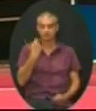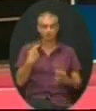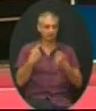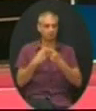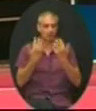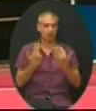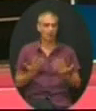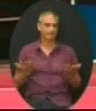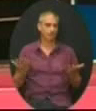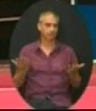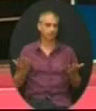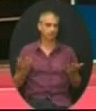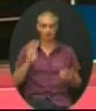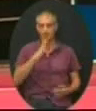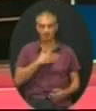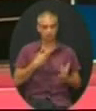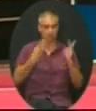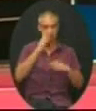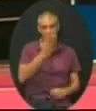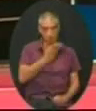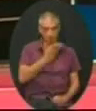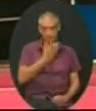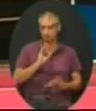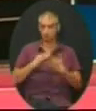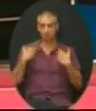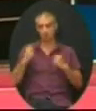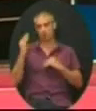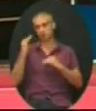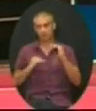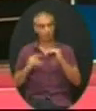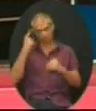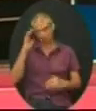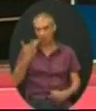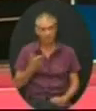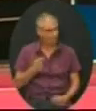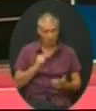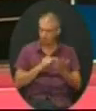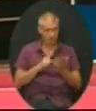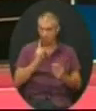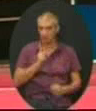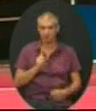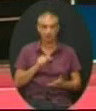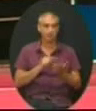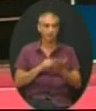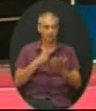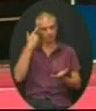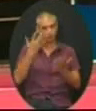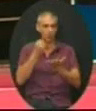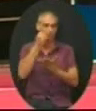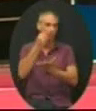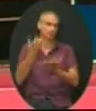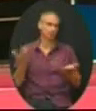לגבי מספר הצוללות. נתניהו רצה יותר, הביטחון רצה פחות, יודעת למה? לא בגלל שלא צריך, אלא בגלל שיקולי